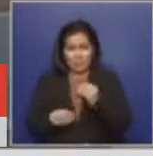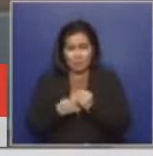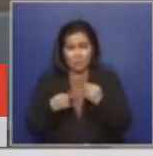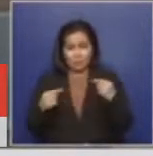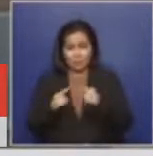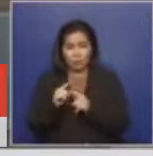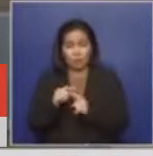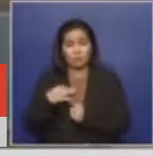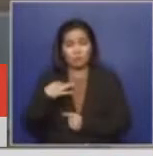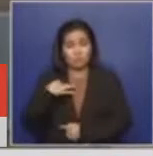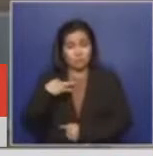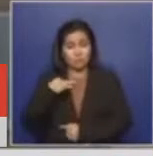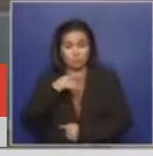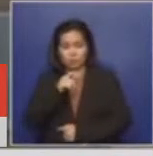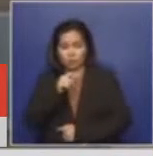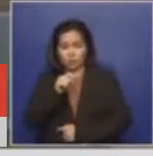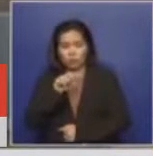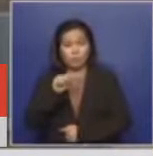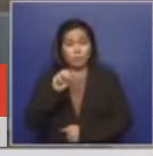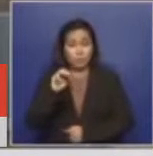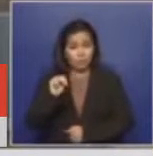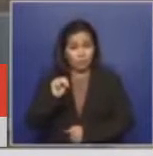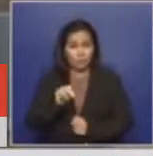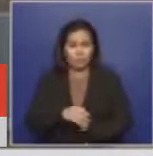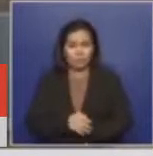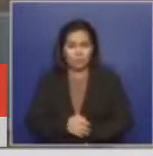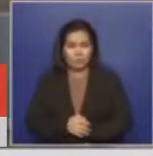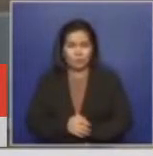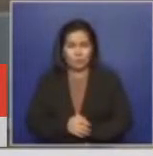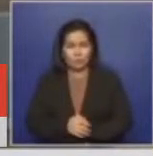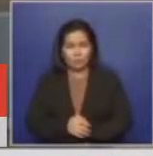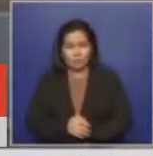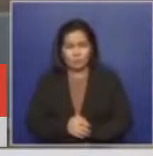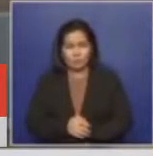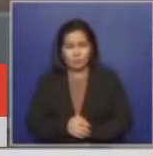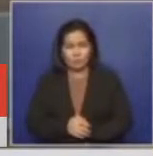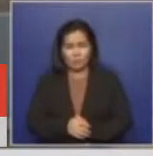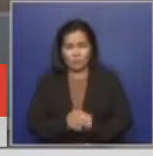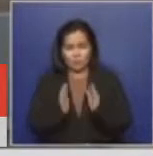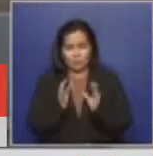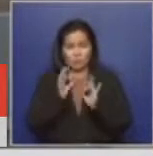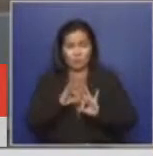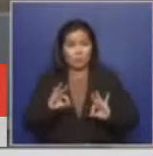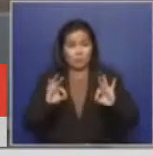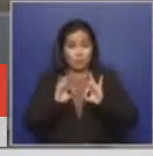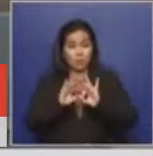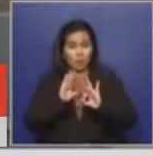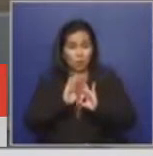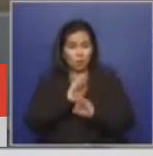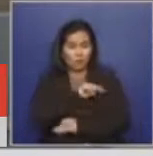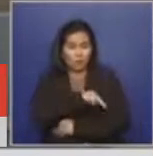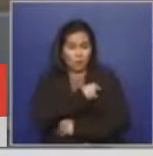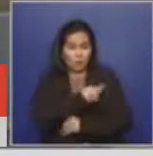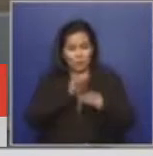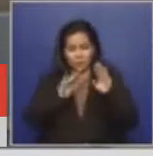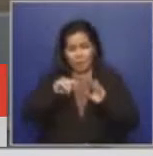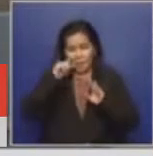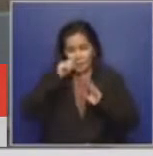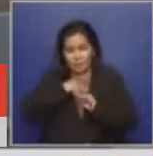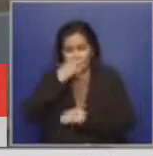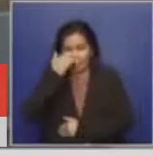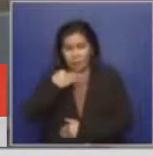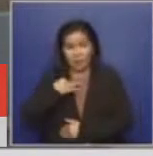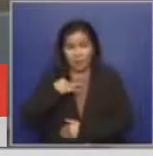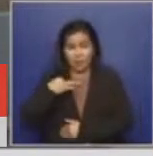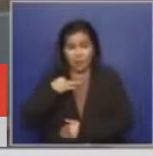ครับอสม.เสาหลักของสาธารณสุขไทยทำไมว่าอย่างนั้นครับหลักคิดของอสม.คือประชา